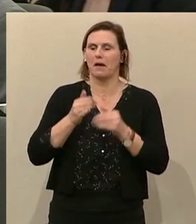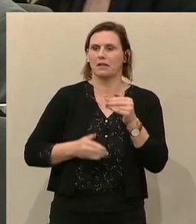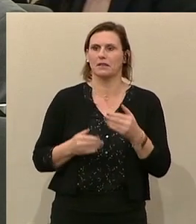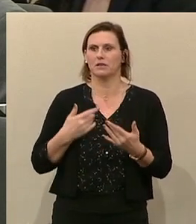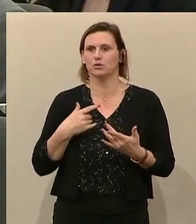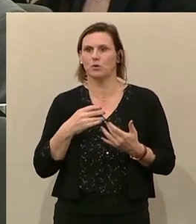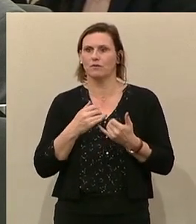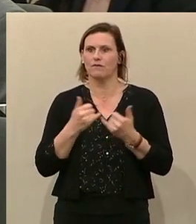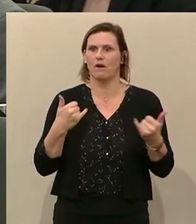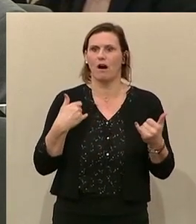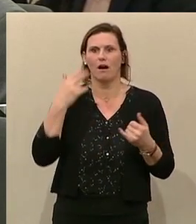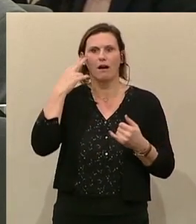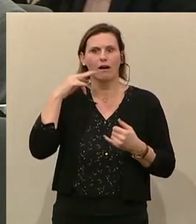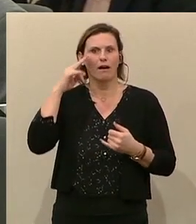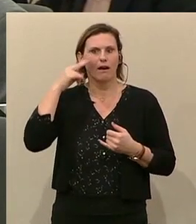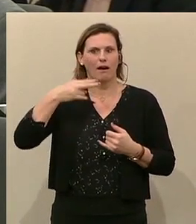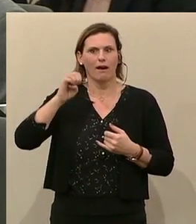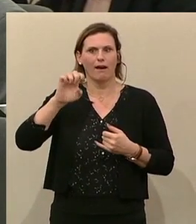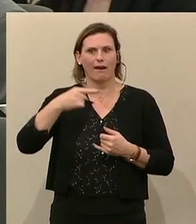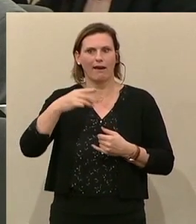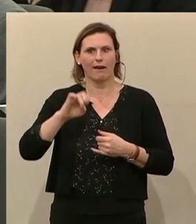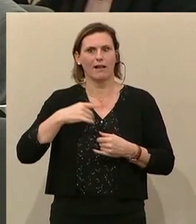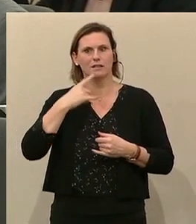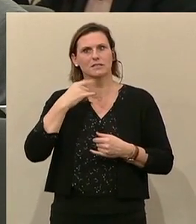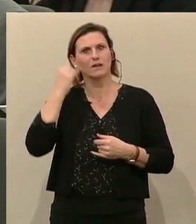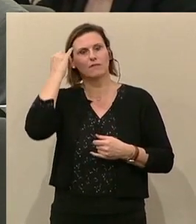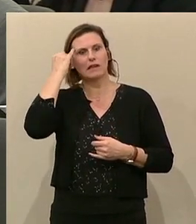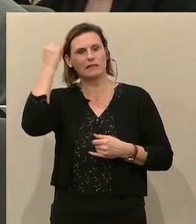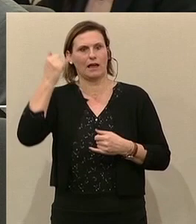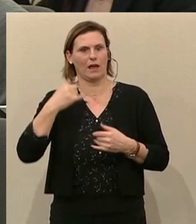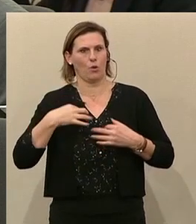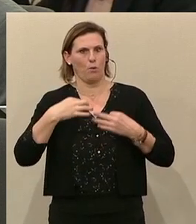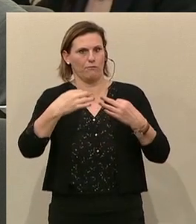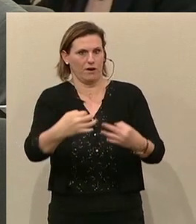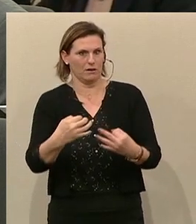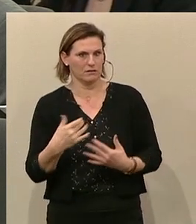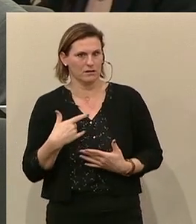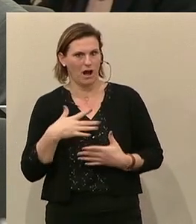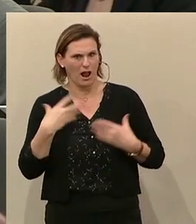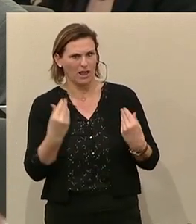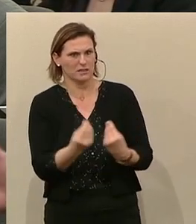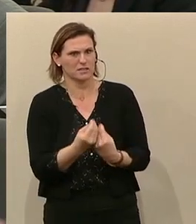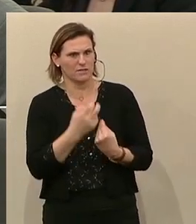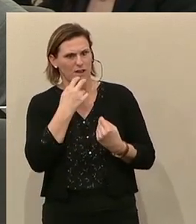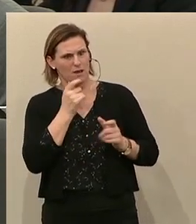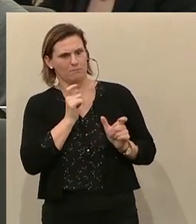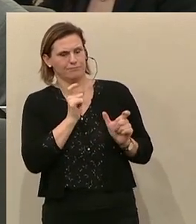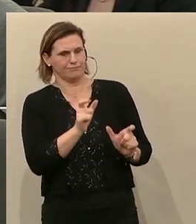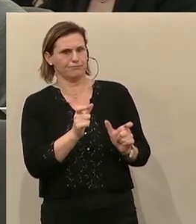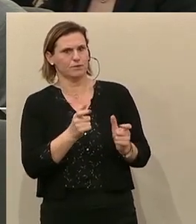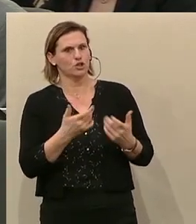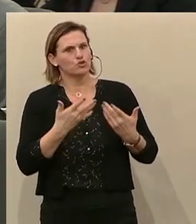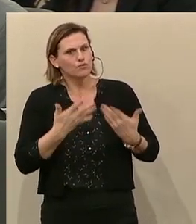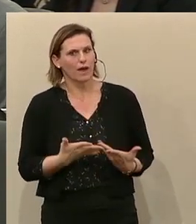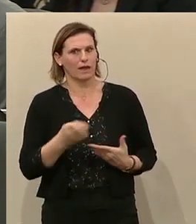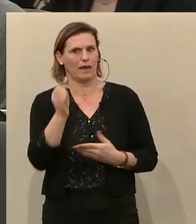so wie es Hegel ausgedrückt hat, der List der Idee zum Opfer fallen und genau das bewerkstelligen, was sie eigentlich verhindern wollen, nämlich die Schwächung